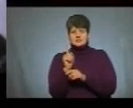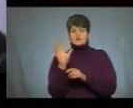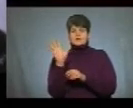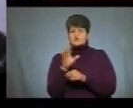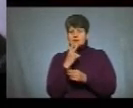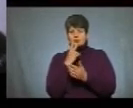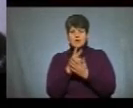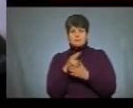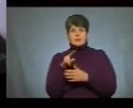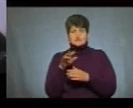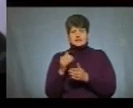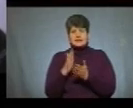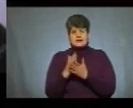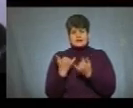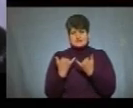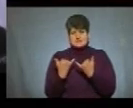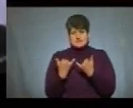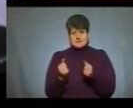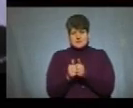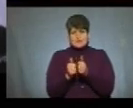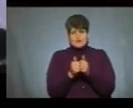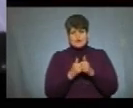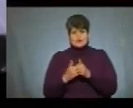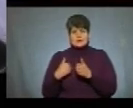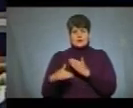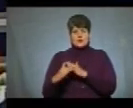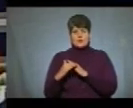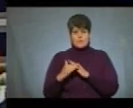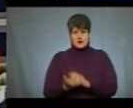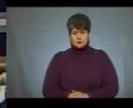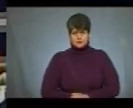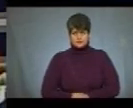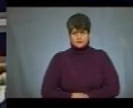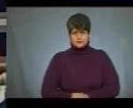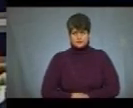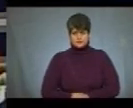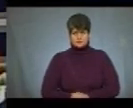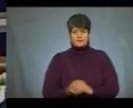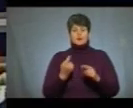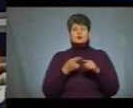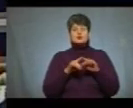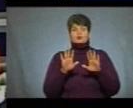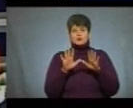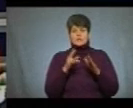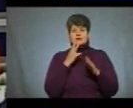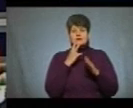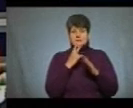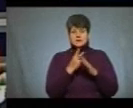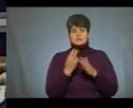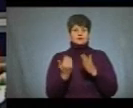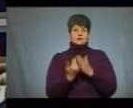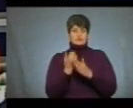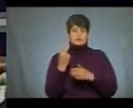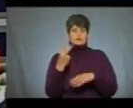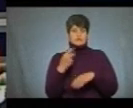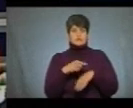які є поруч біля нас, які завжди нам допомагають. Репортаж про цю подію дивіться в інформаційному випуску